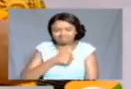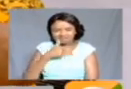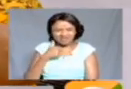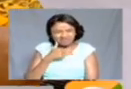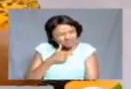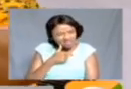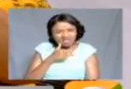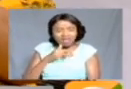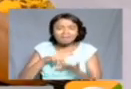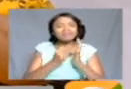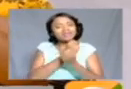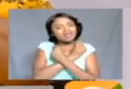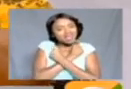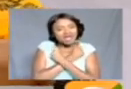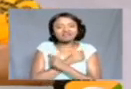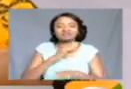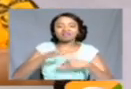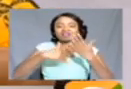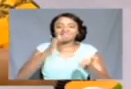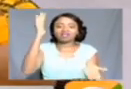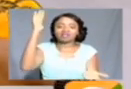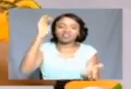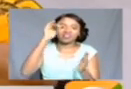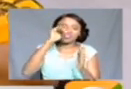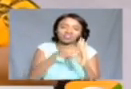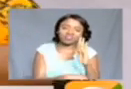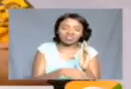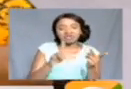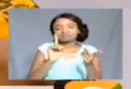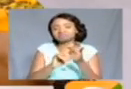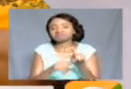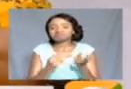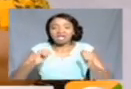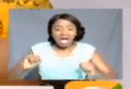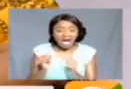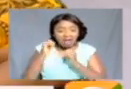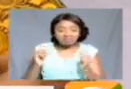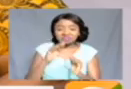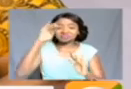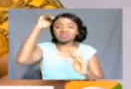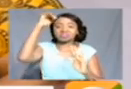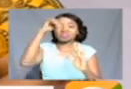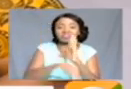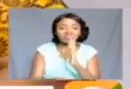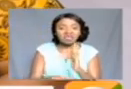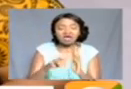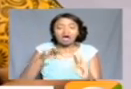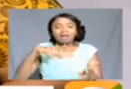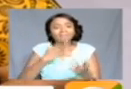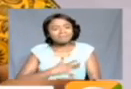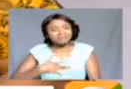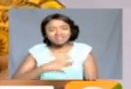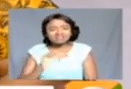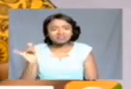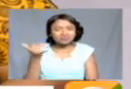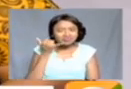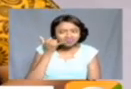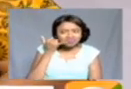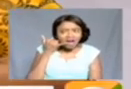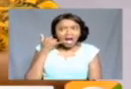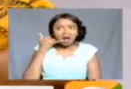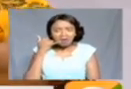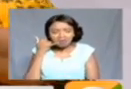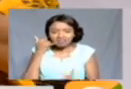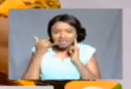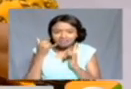hupungua ama raha ukosekana ni hizi simu. Umeketi na mwenzako na nataka kuambia akishika simu akileko yote kwa yule mume. Anaongea nini? Anafanya nini?